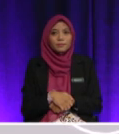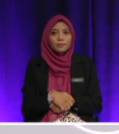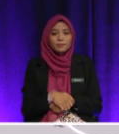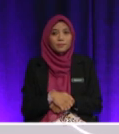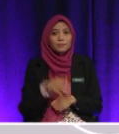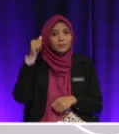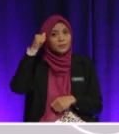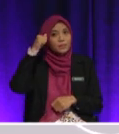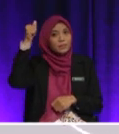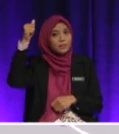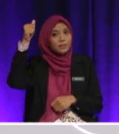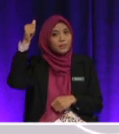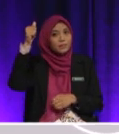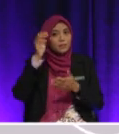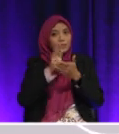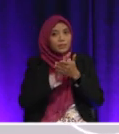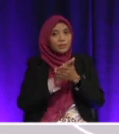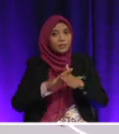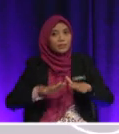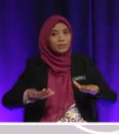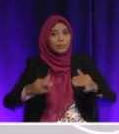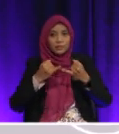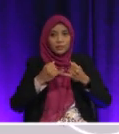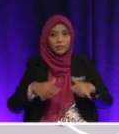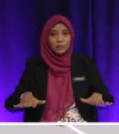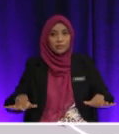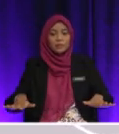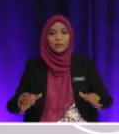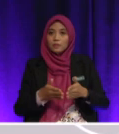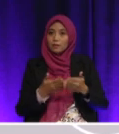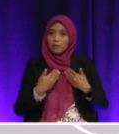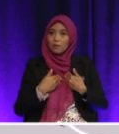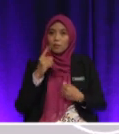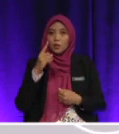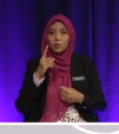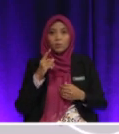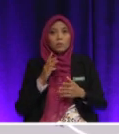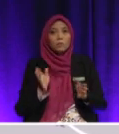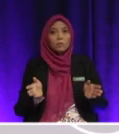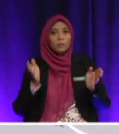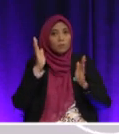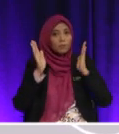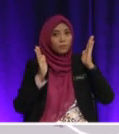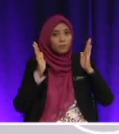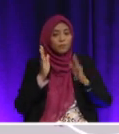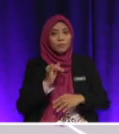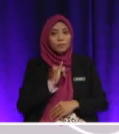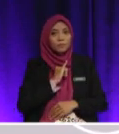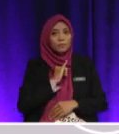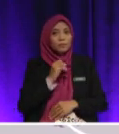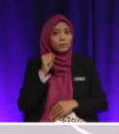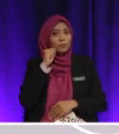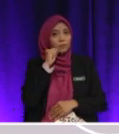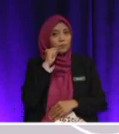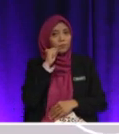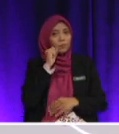Assalamualaikum dan salam sejahtera salam satu Malaya saya merupakan pemimpin